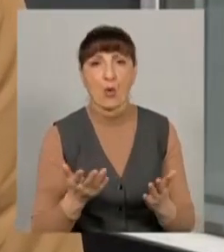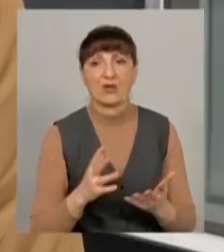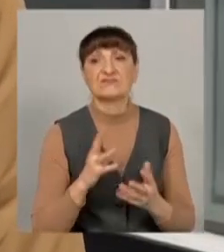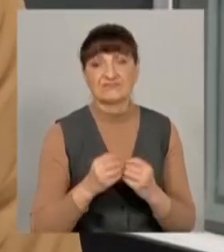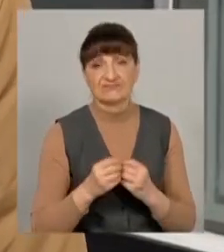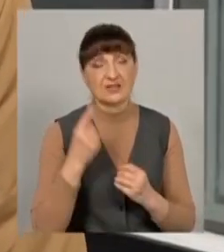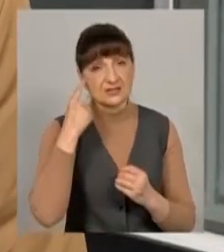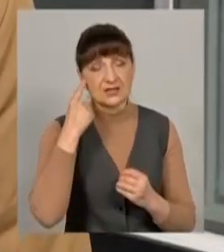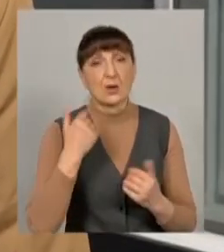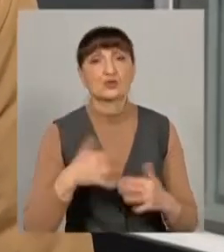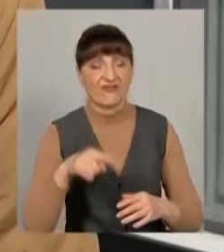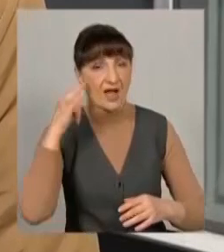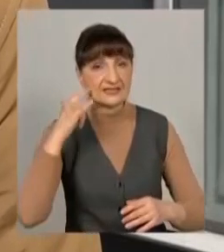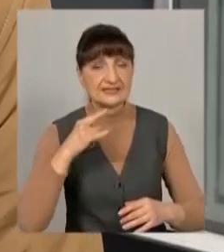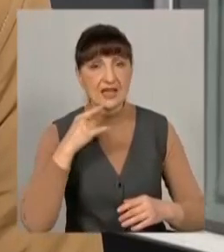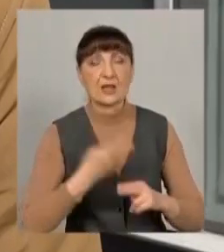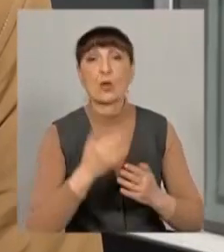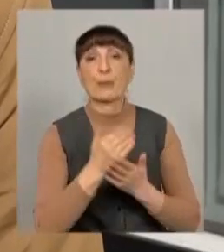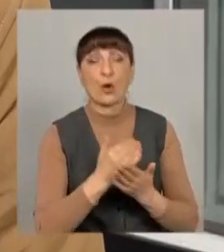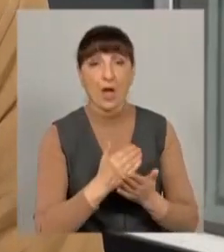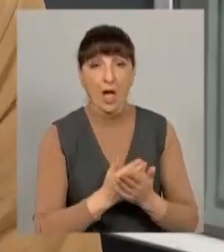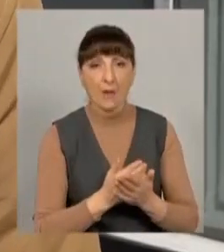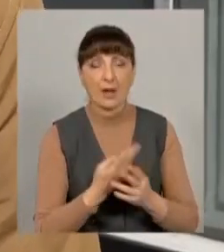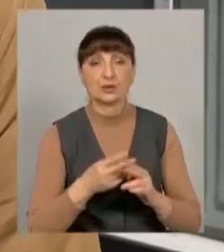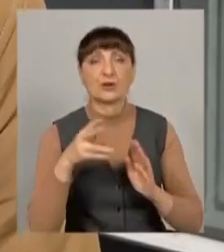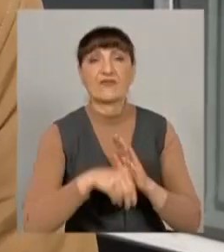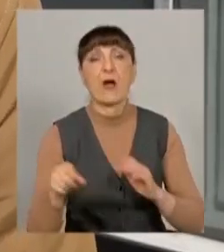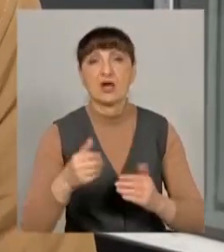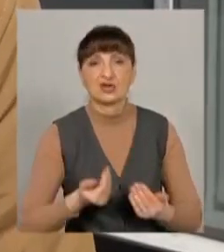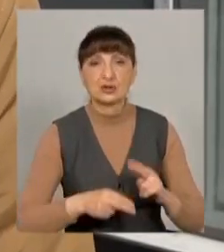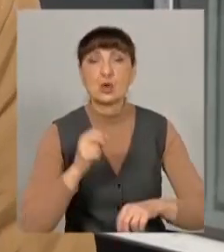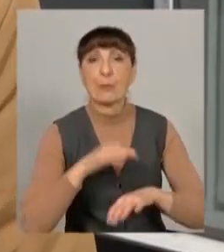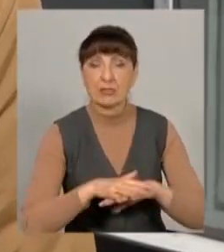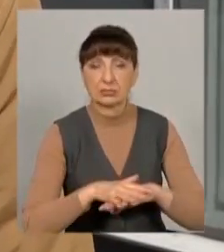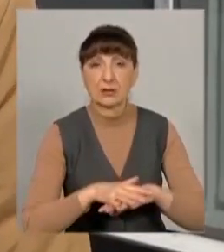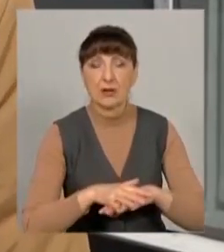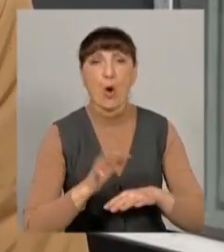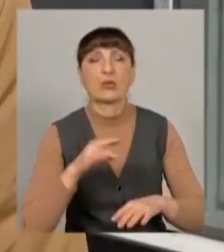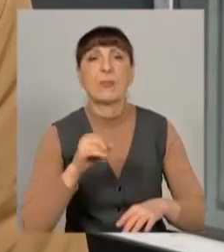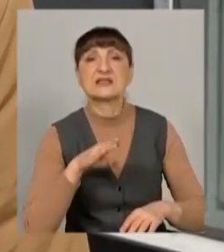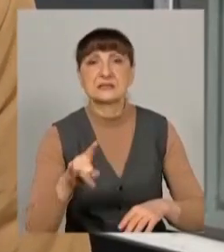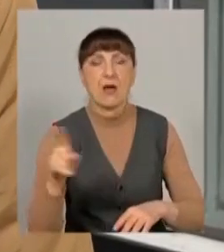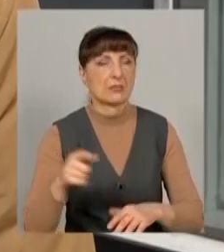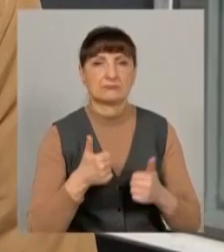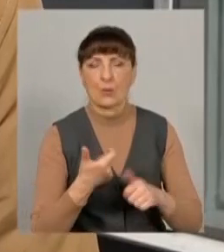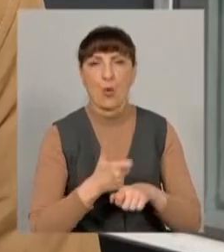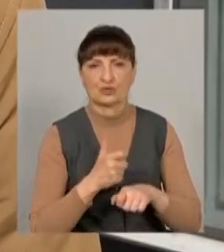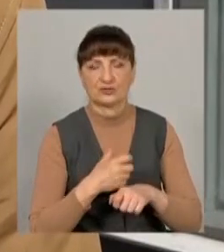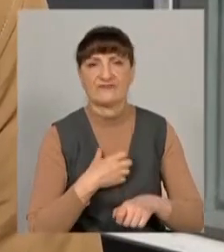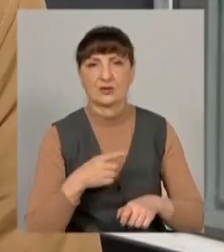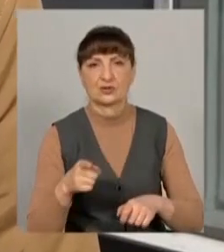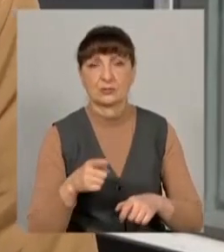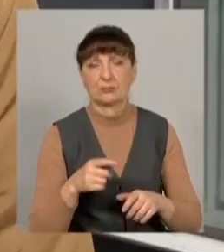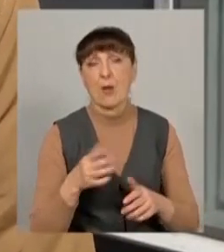всего, в настоящий момент в Казахстане данная программа, которая присуща в Отбасы банке, она более актуальна,